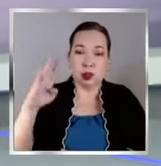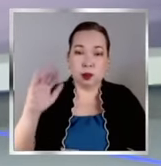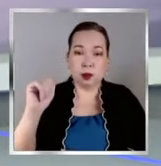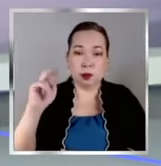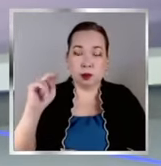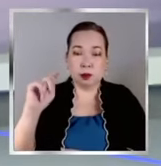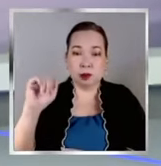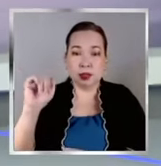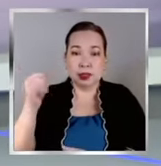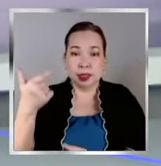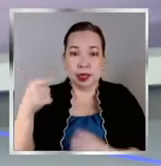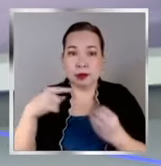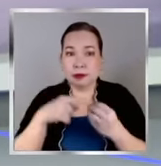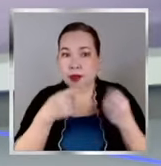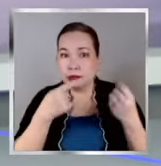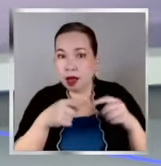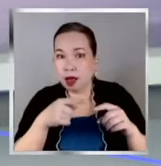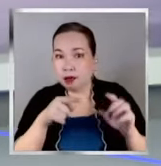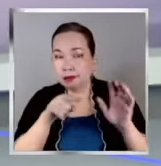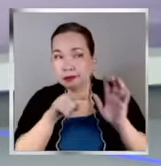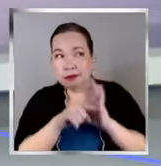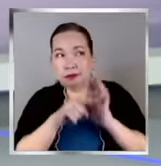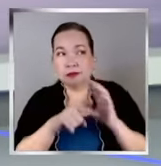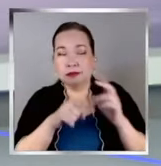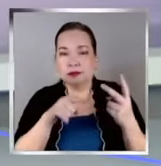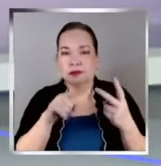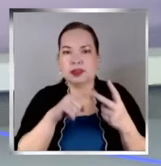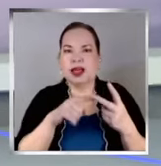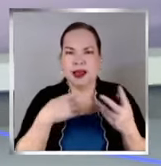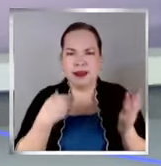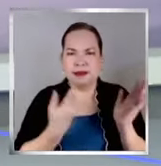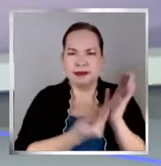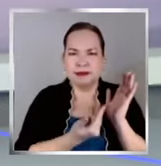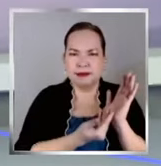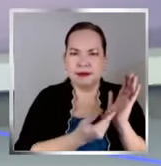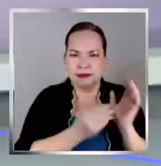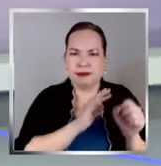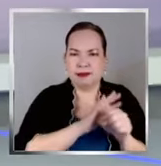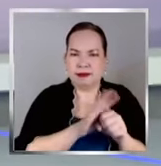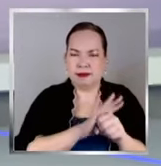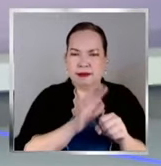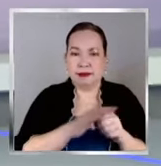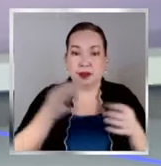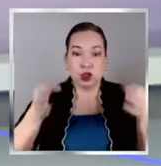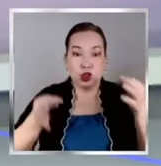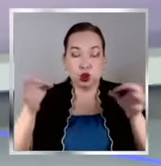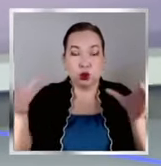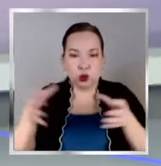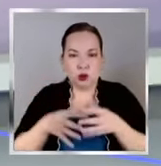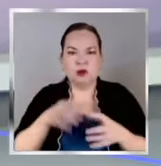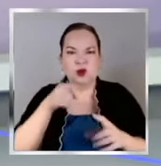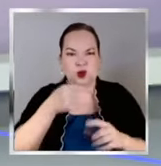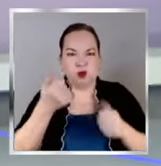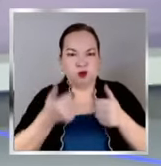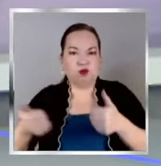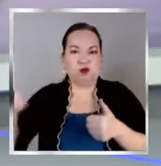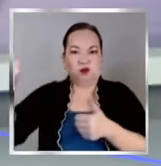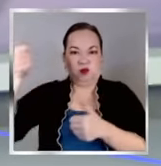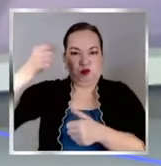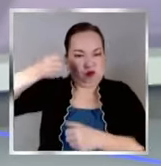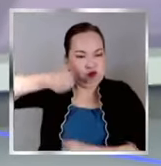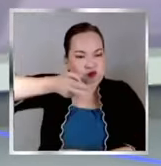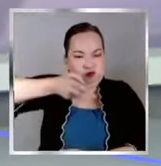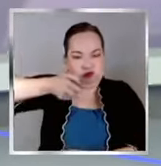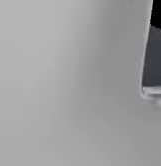case. May sapat na ebidensya raw kasing nakita ang Justice Department para masabing siya ang utak sa pagpatay. Tinutukan niya